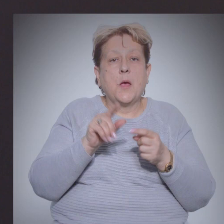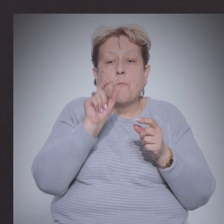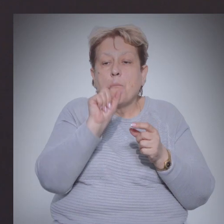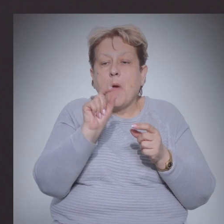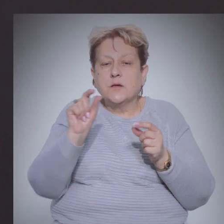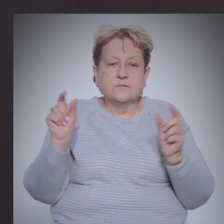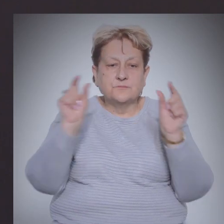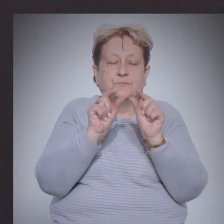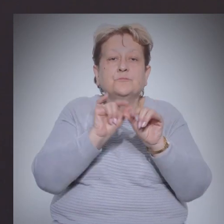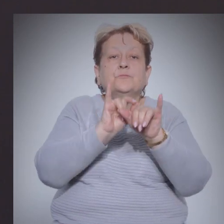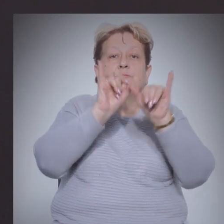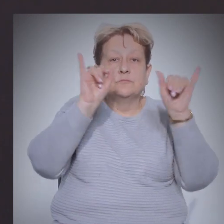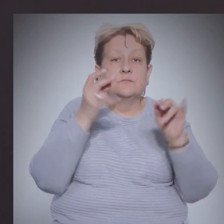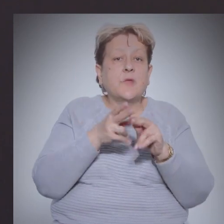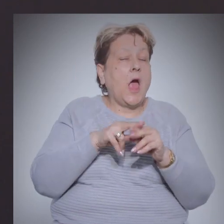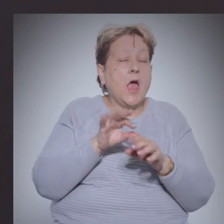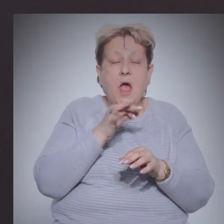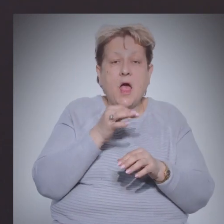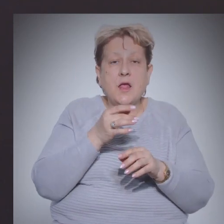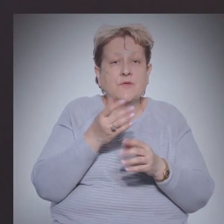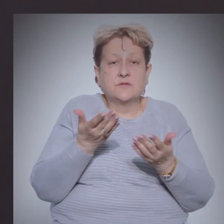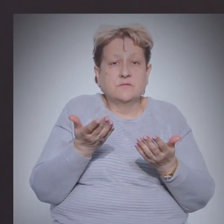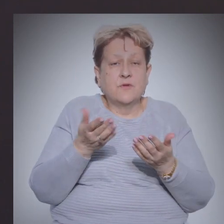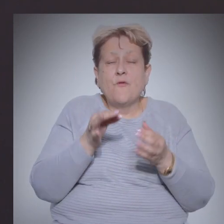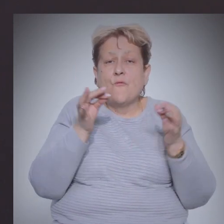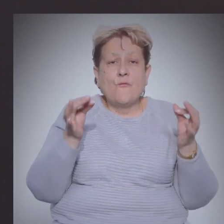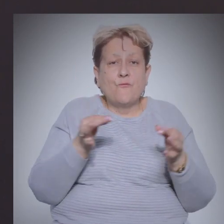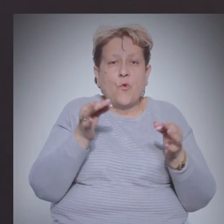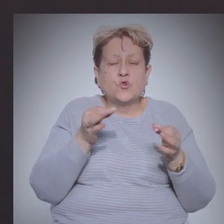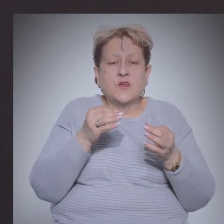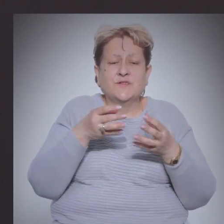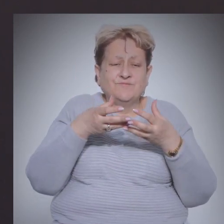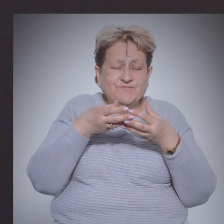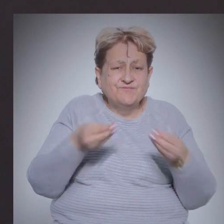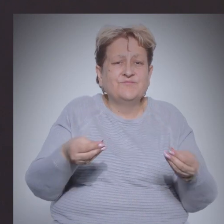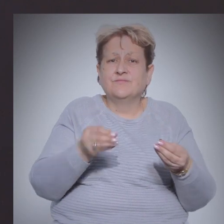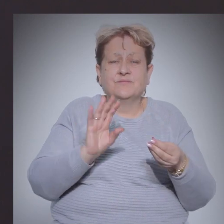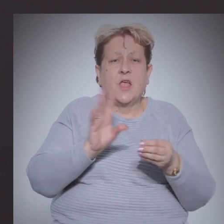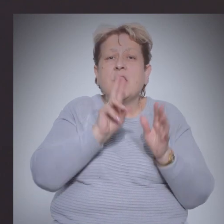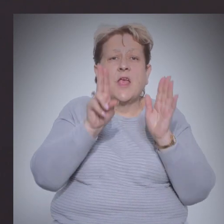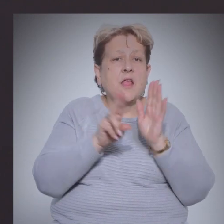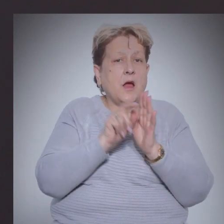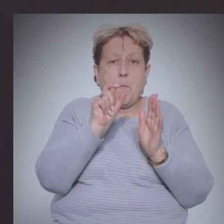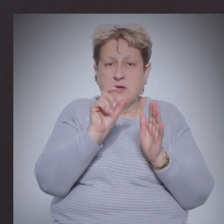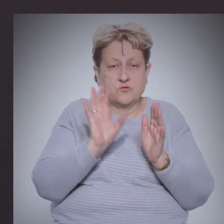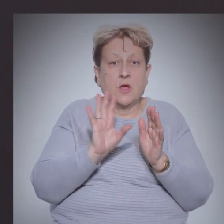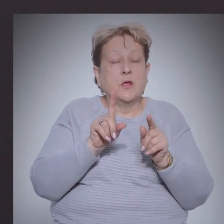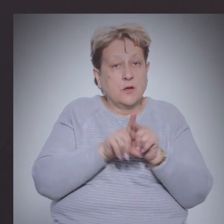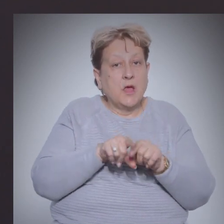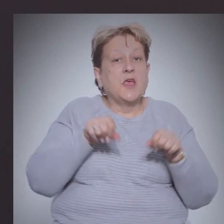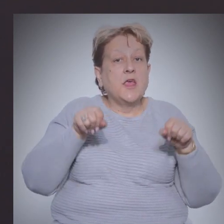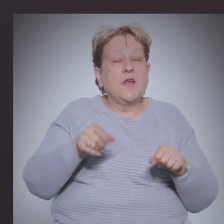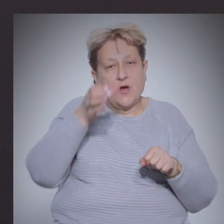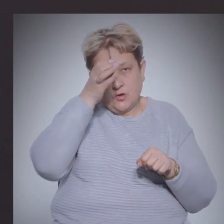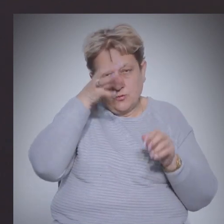մասնիքներից, որովետև դրանք այլևս արդեն ոչ տարողվող, տարողման ոչ ենթական մասն